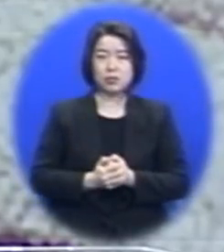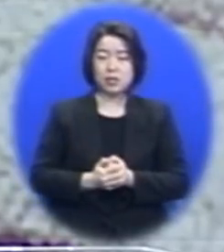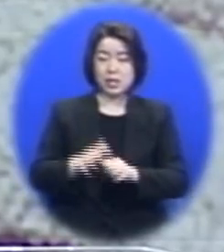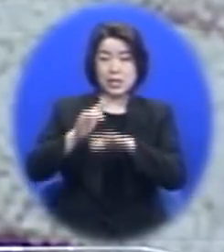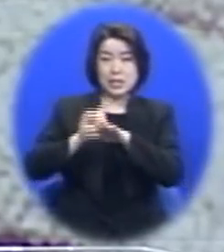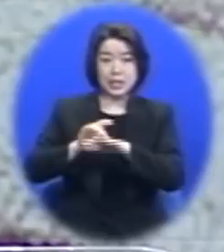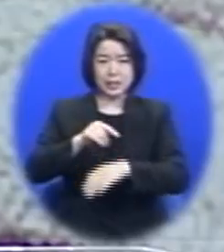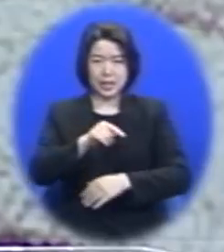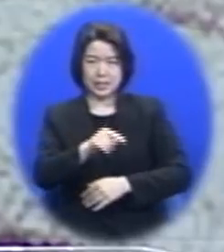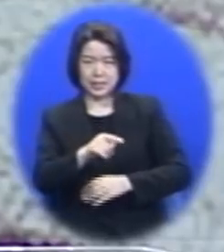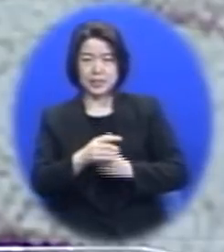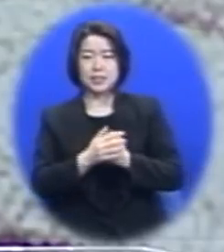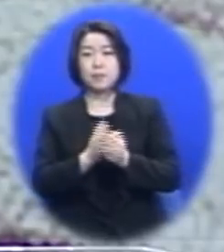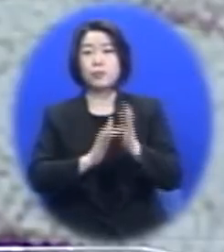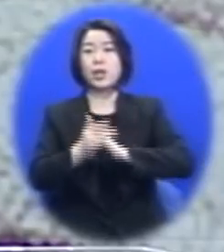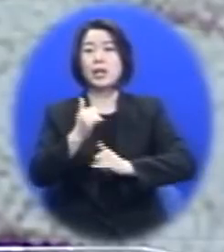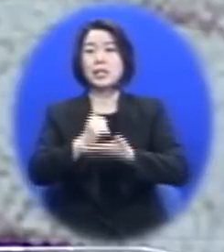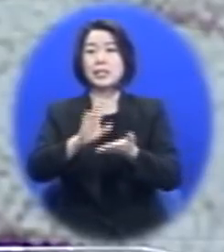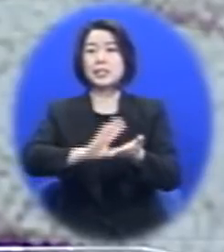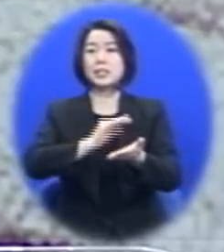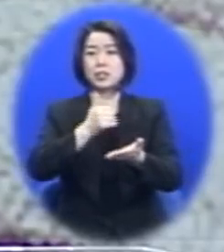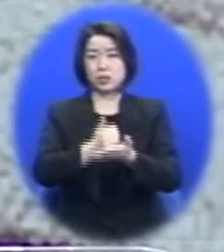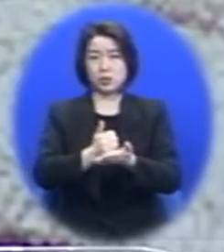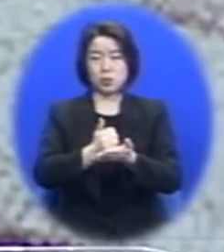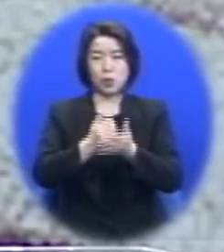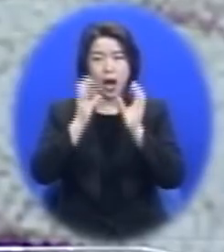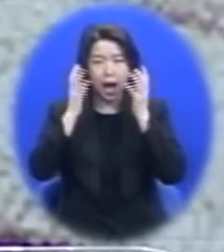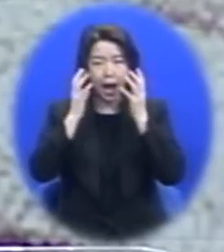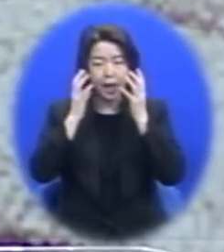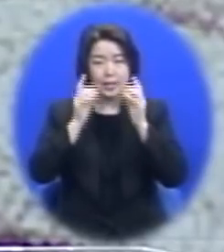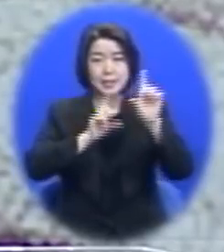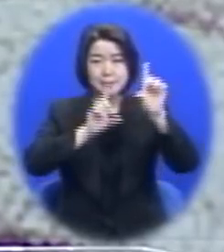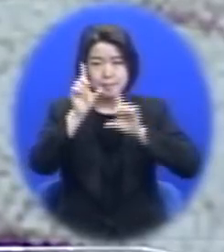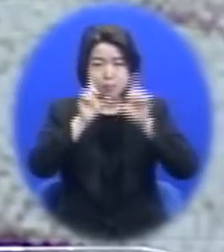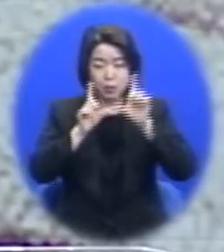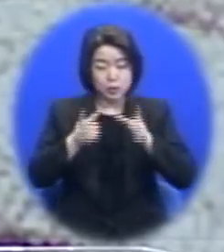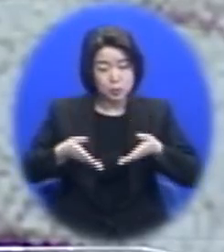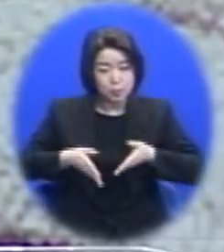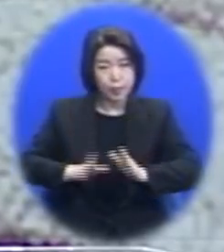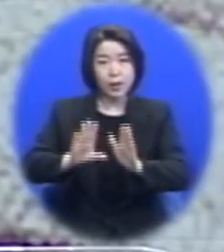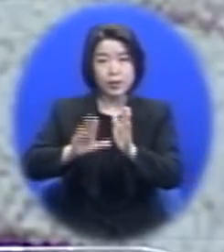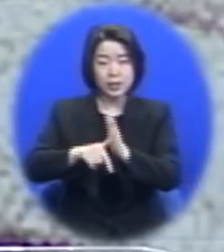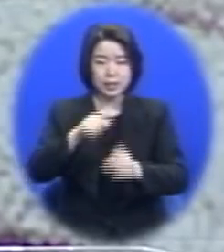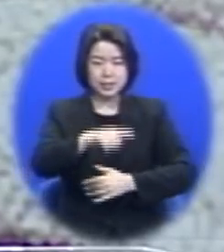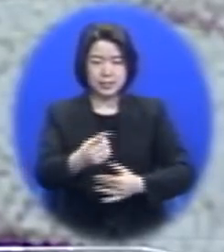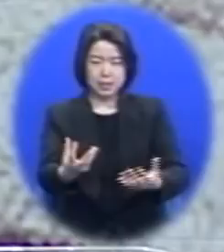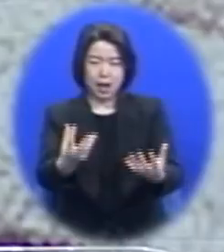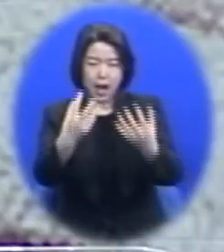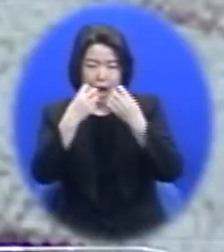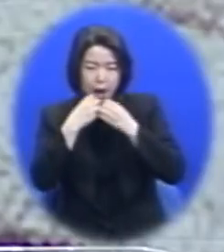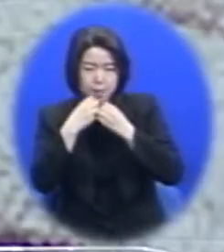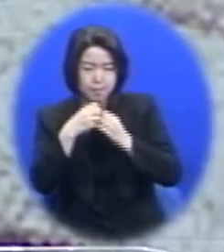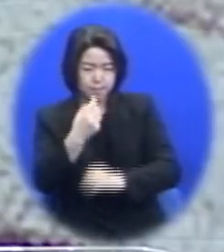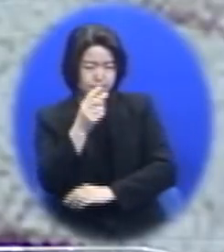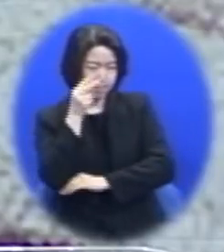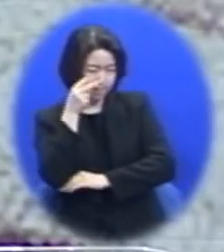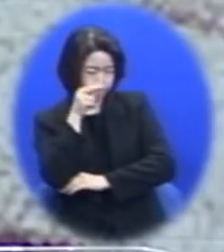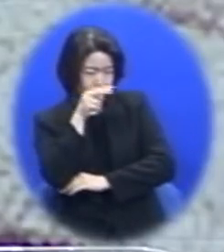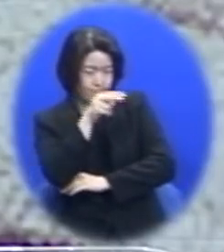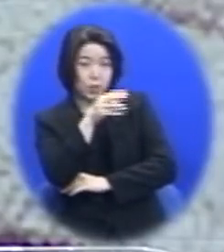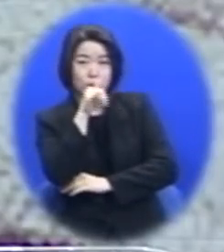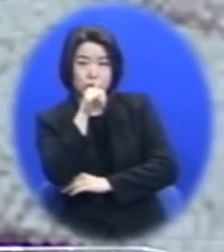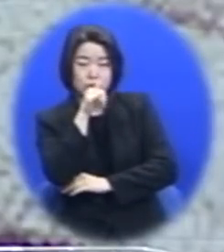그 예수 그리스도가 아기의 모습으로 날 때 그것을 삼키려고 노려보고 있었습니다